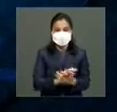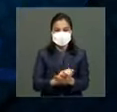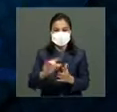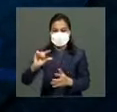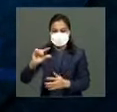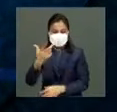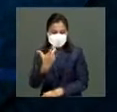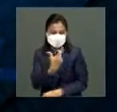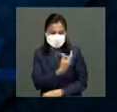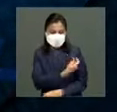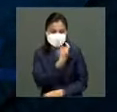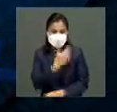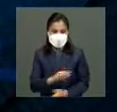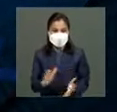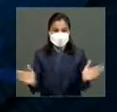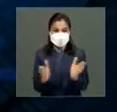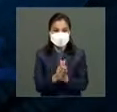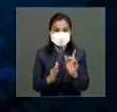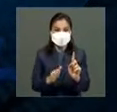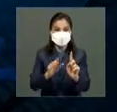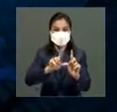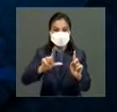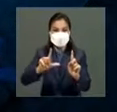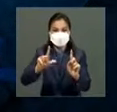ไปแล้วสะสม